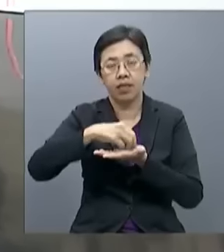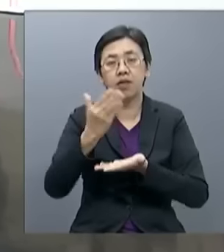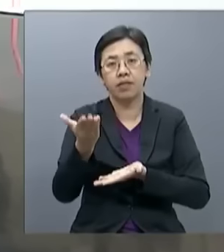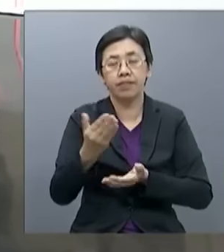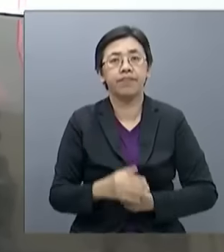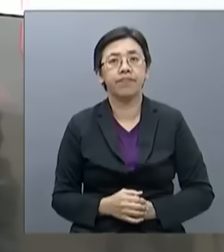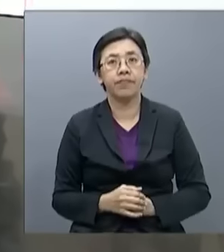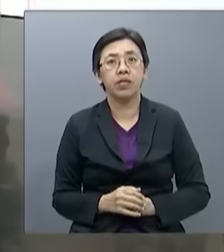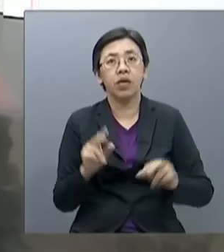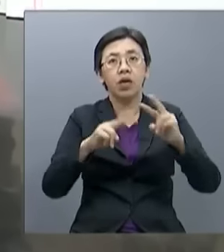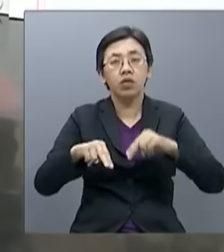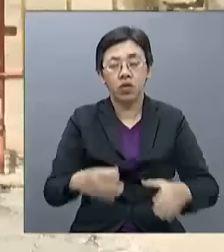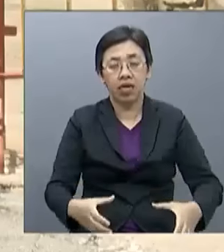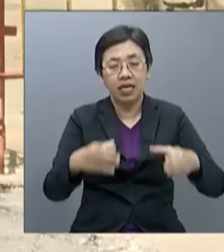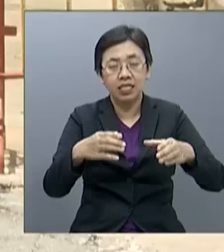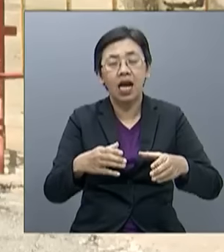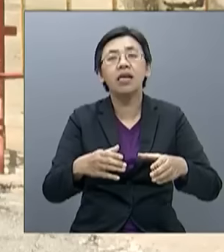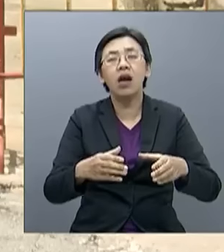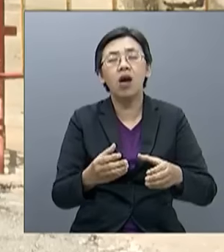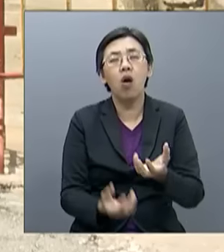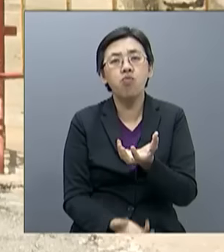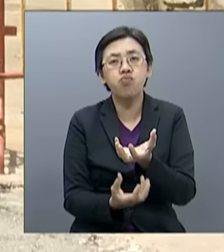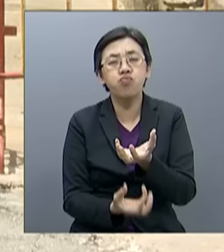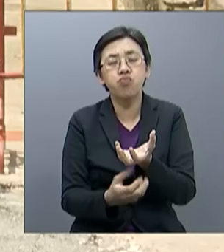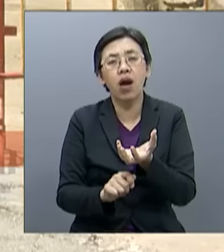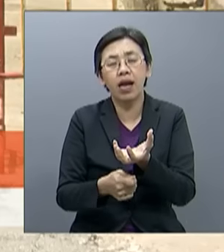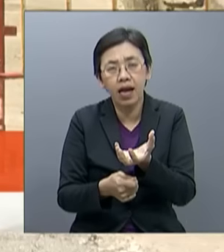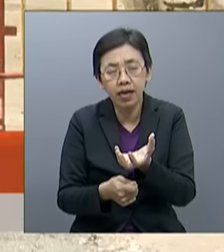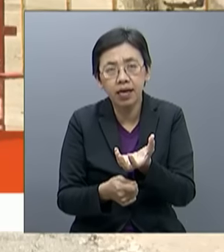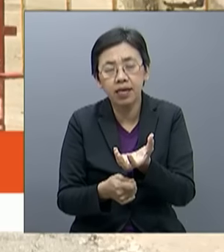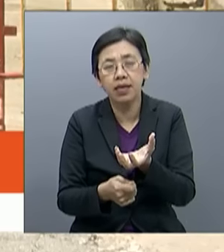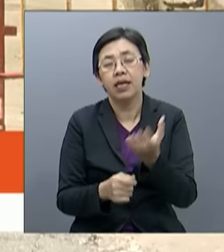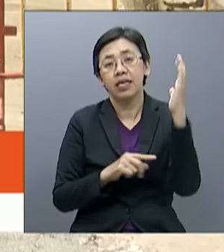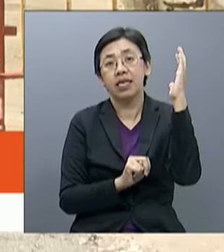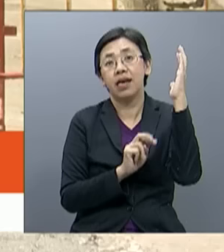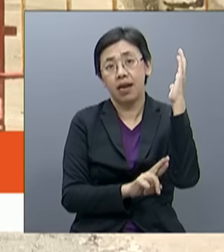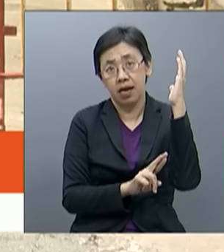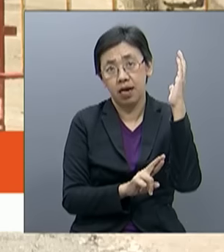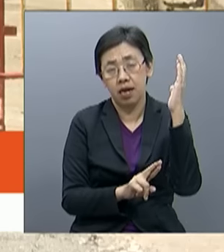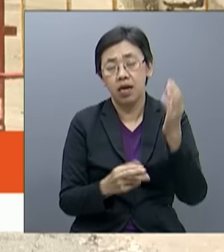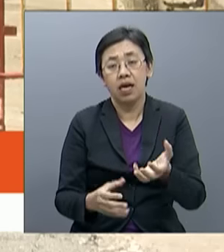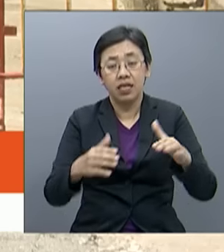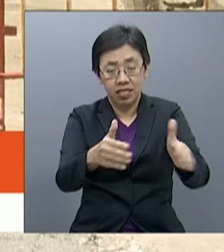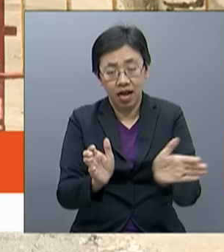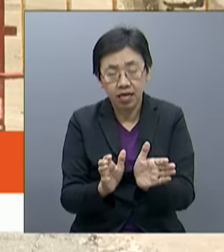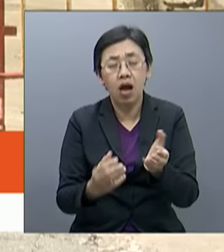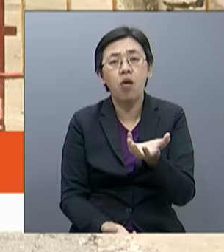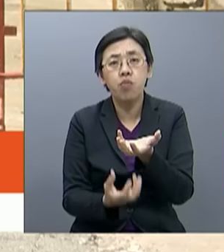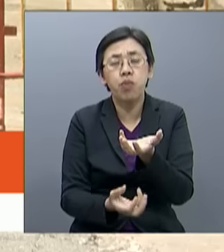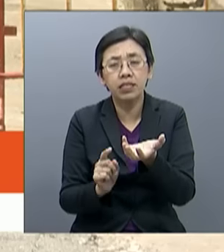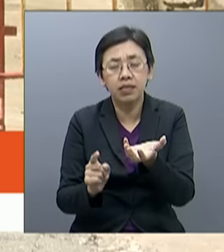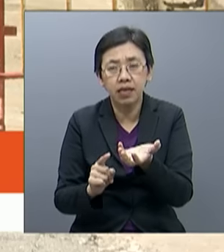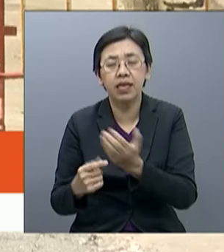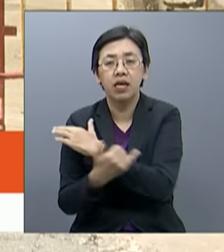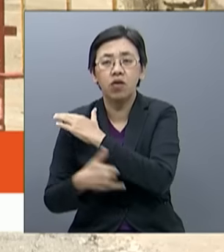จากการตรวจสอบถังแก๊สที่นำมาประกอบระเบิดคาร์บอมในอำเภอตากใบจังหวัดนราธิวาสพบนะคะว่าถังแก๊สนี้นำเข้ามาจากประเทศเพื่อนบ้านนะ